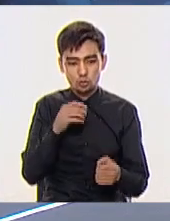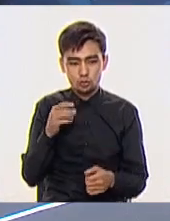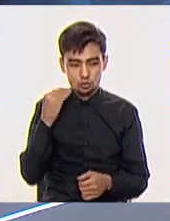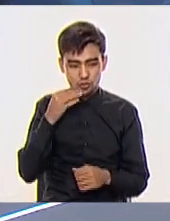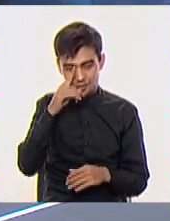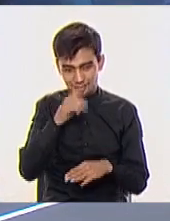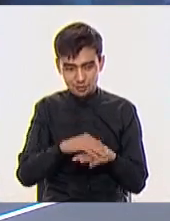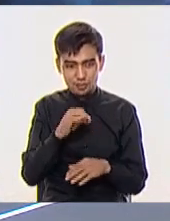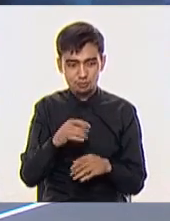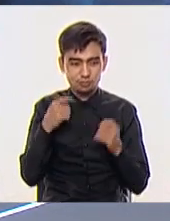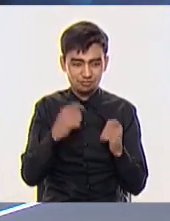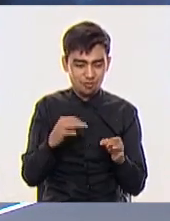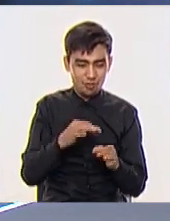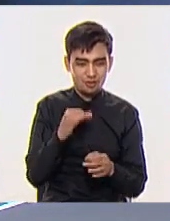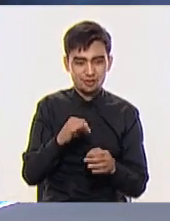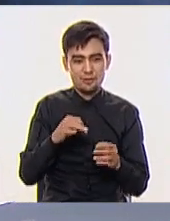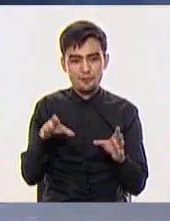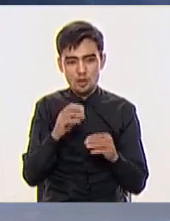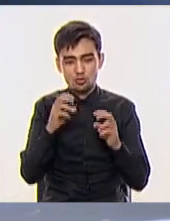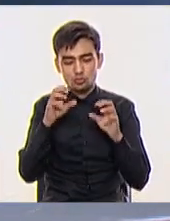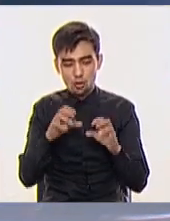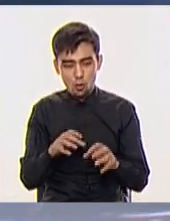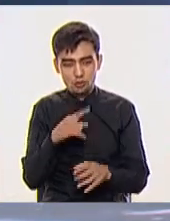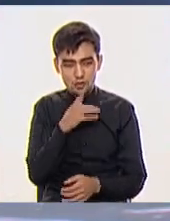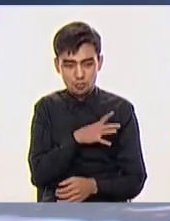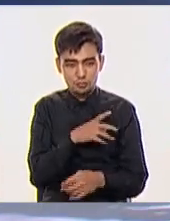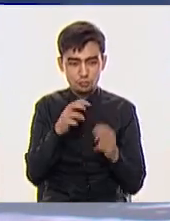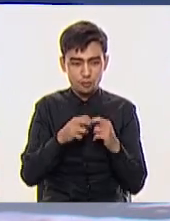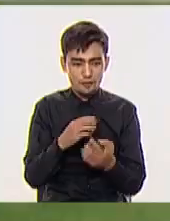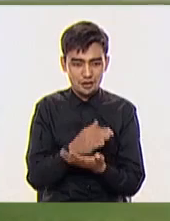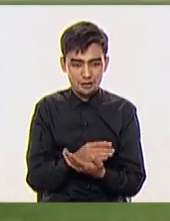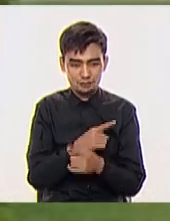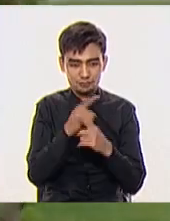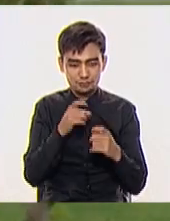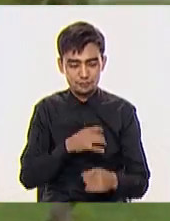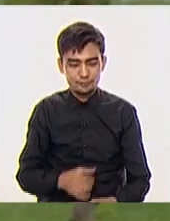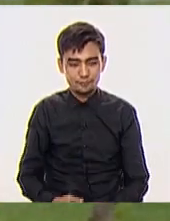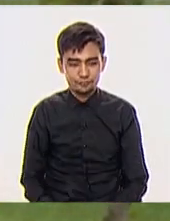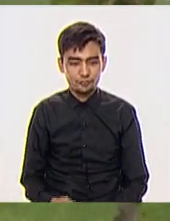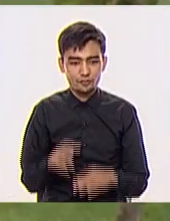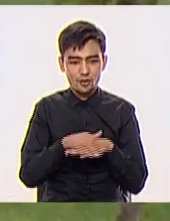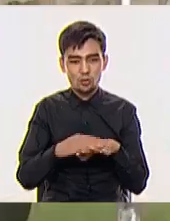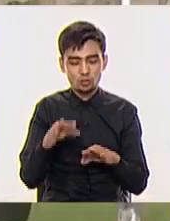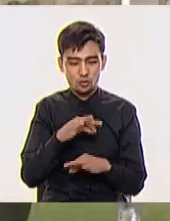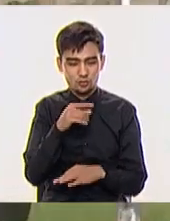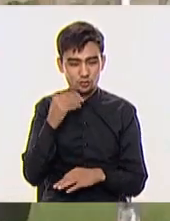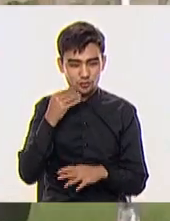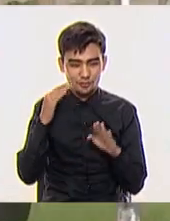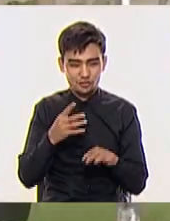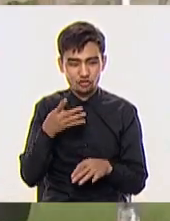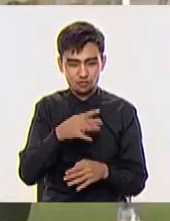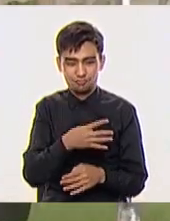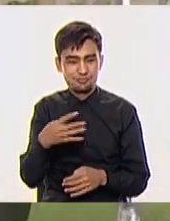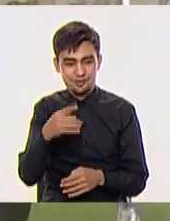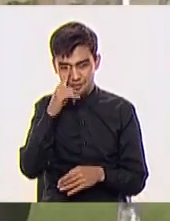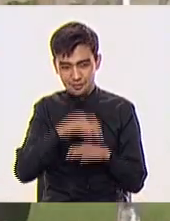бағалау мен сату аукционы заң аясында өтті деп видео жазба таратты. Жұрт Майшелпи ғимаратқа теңеген Түркістандағы төрт қабатты